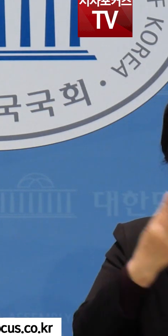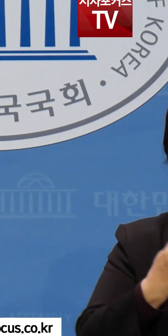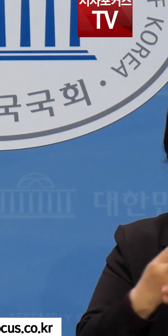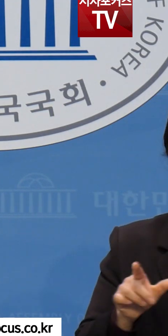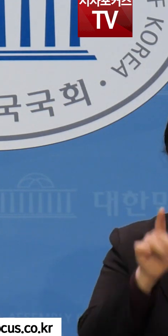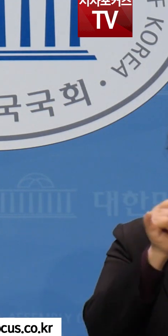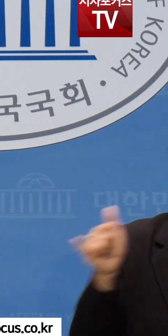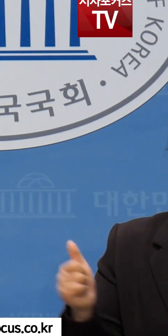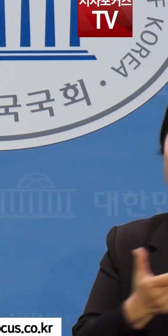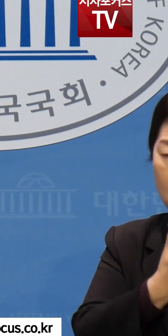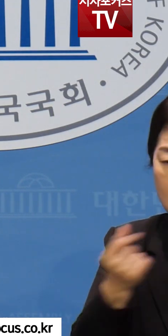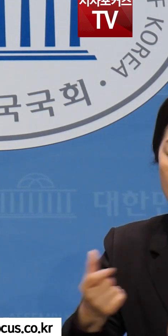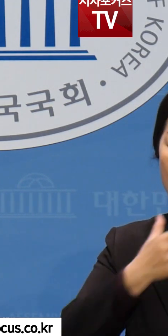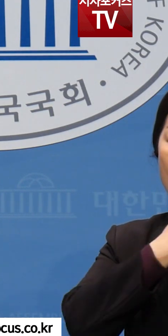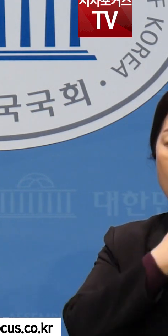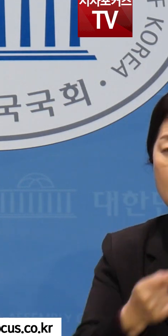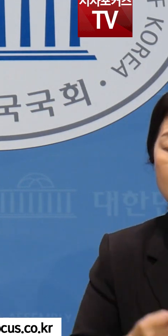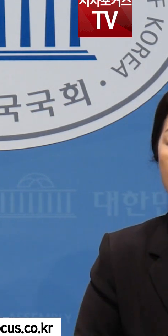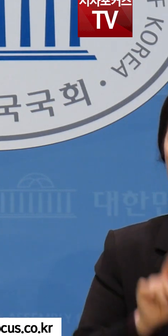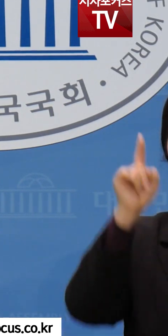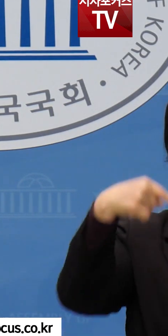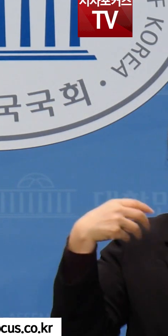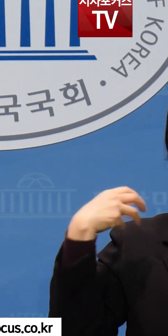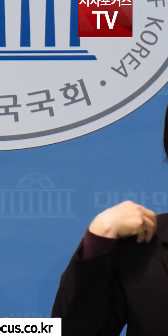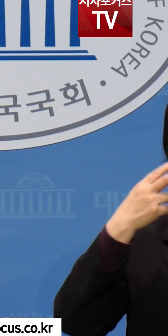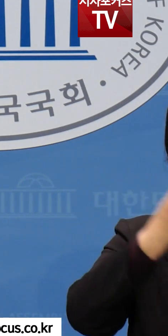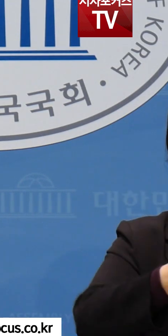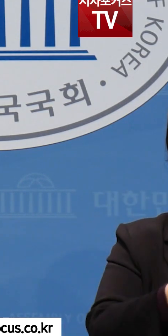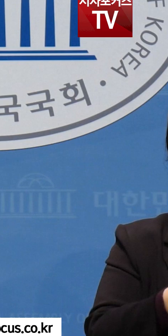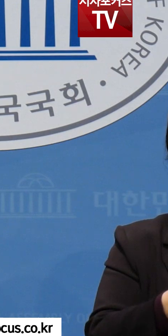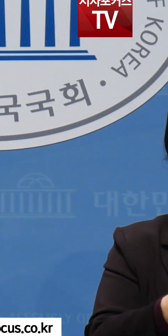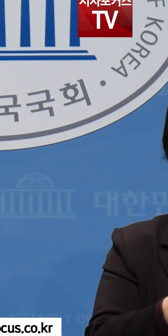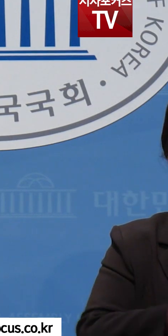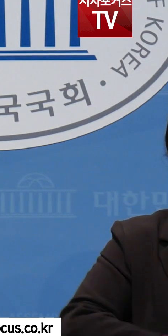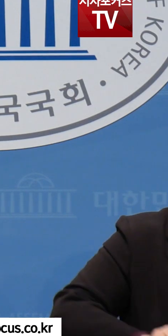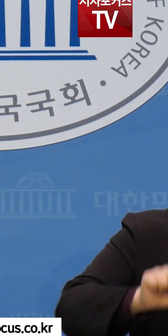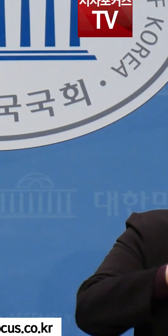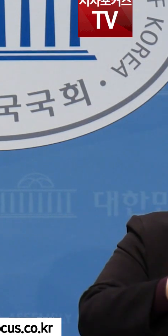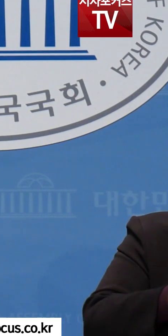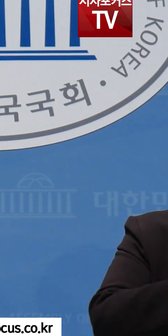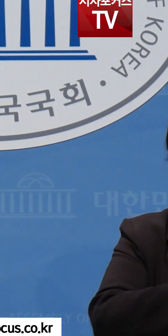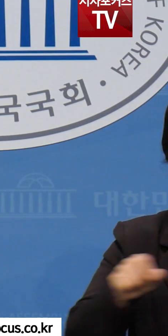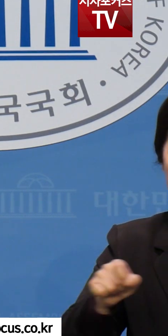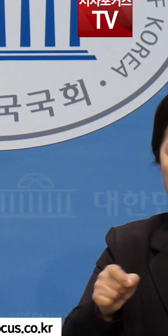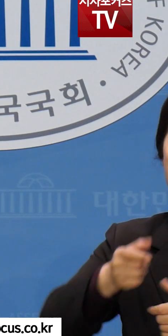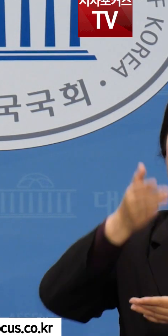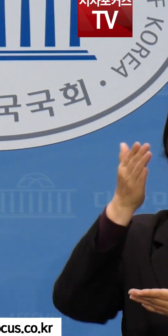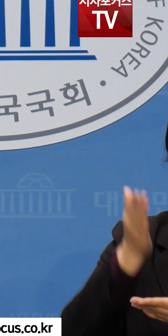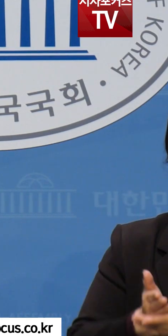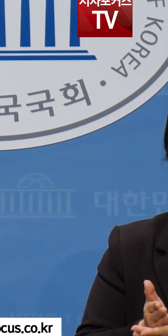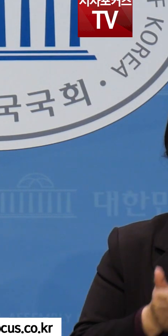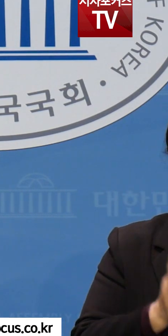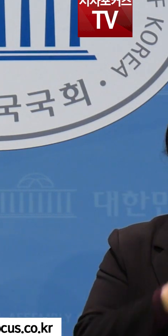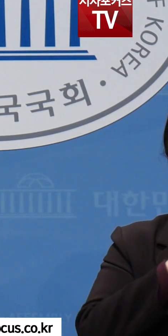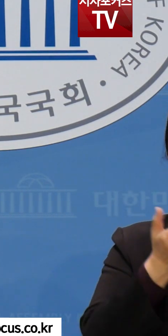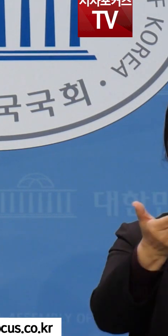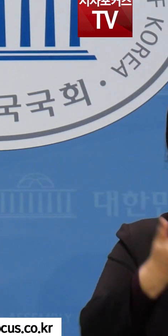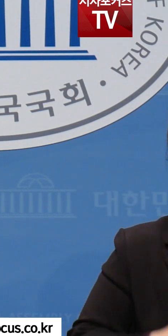모두가 염원하는 우주항공청 법안을 더 이상 발목 잡지 말기를